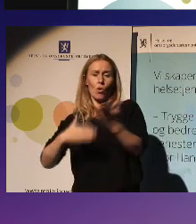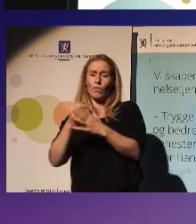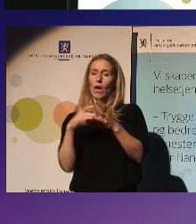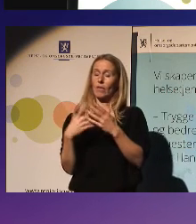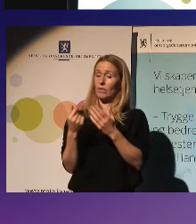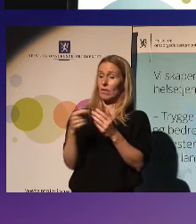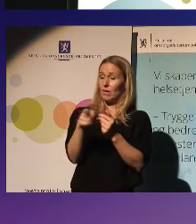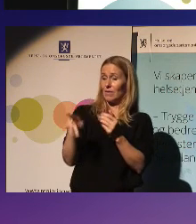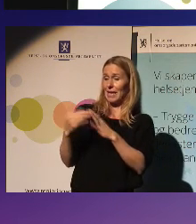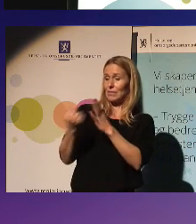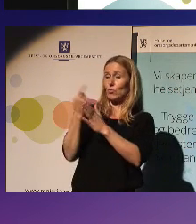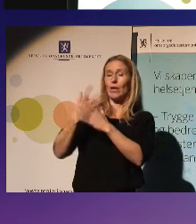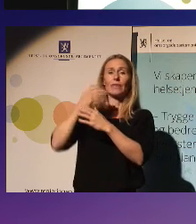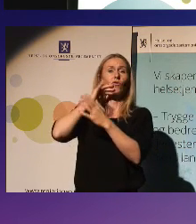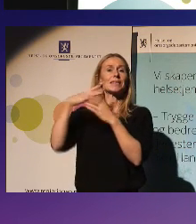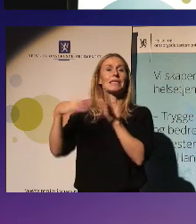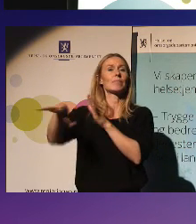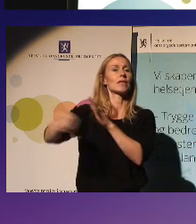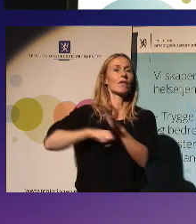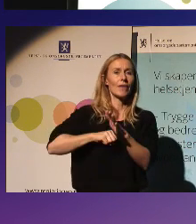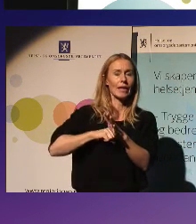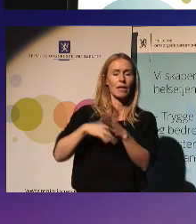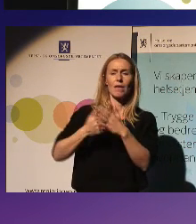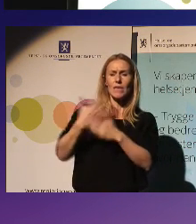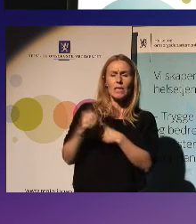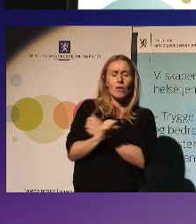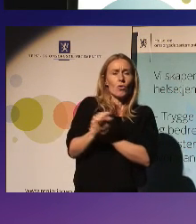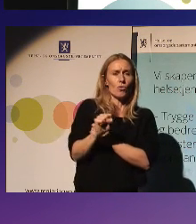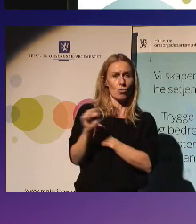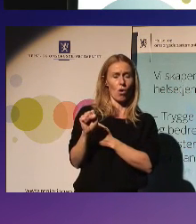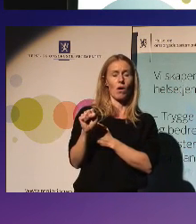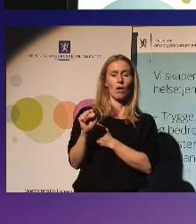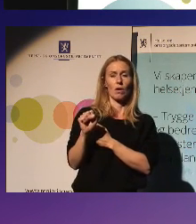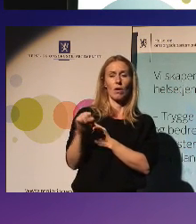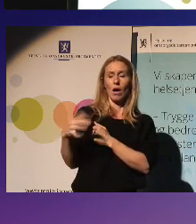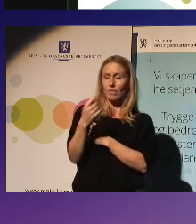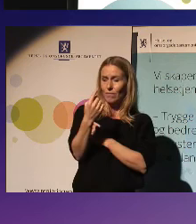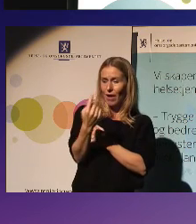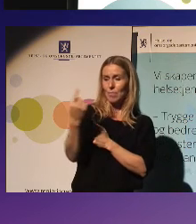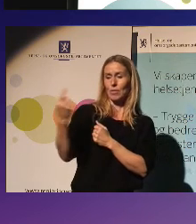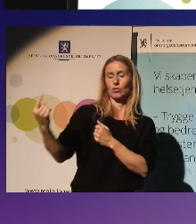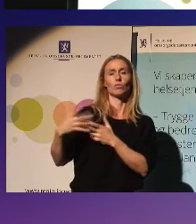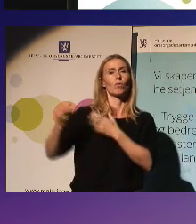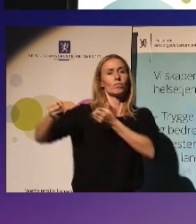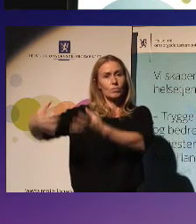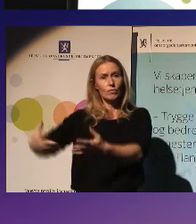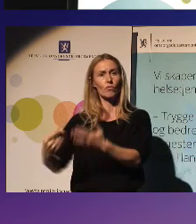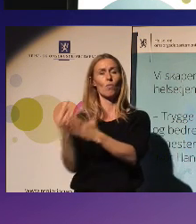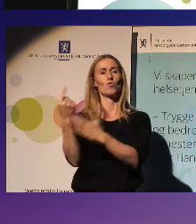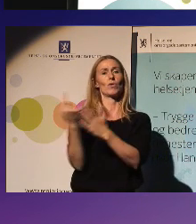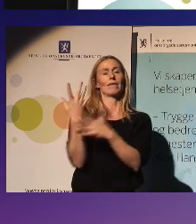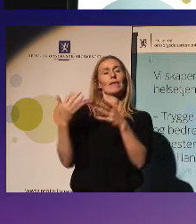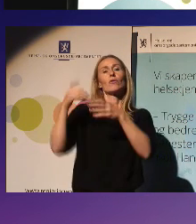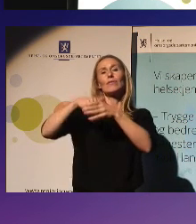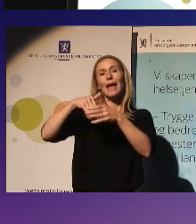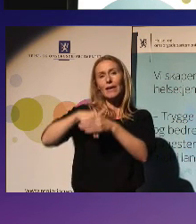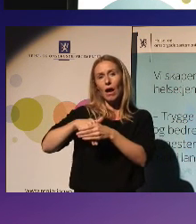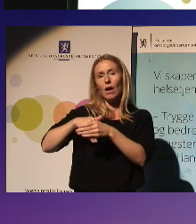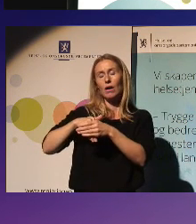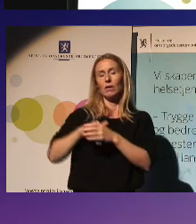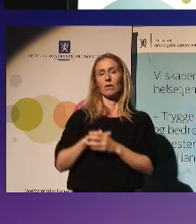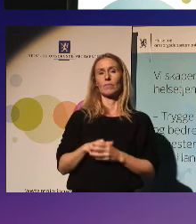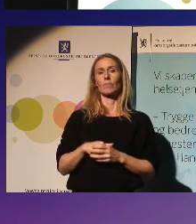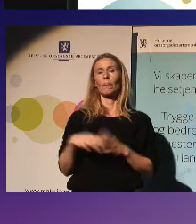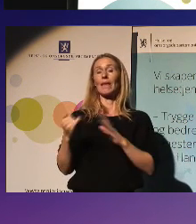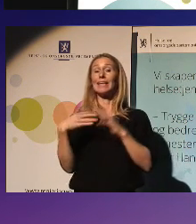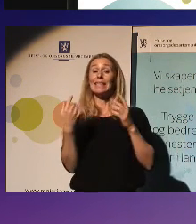enkelte muligheten for mestring og fratar den enkelte muligheten for å være en deltaker og en bidragsyter. I diskusjon rundt